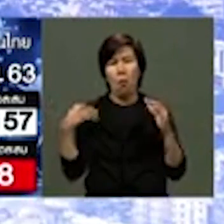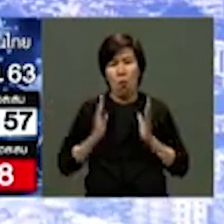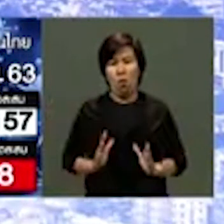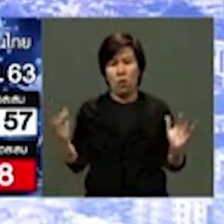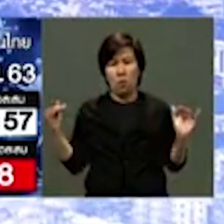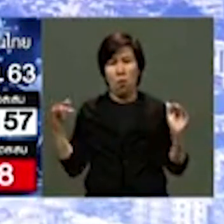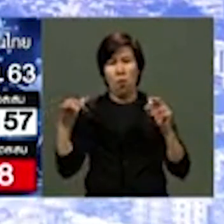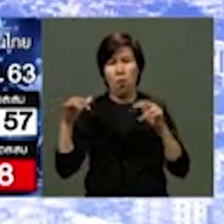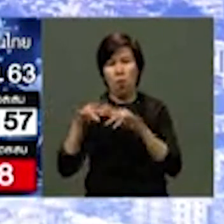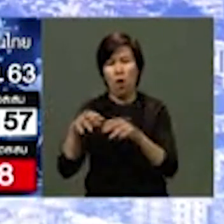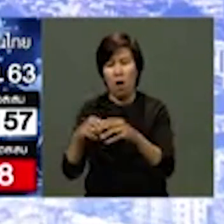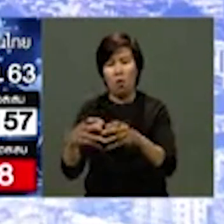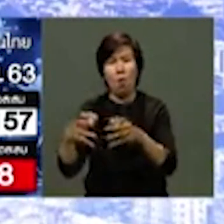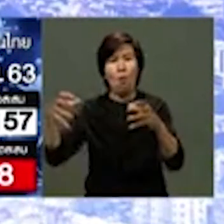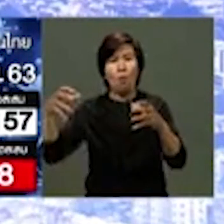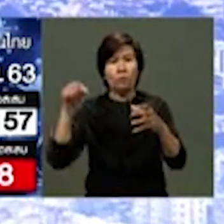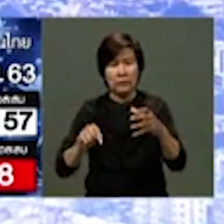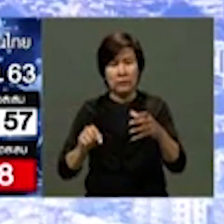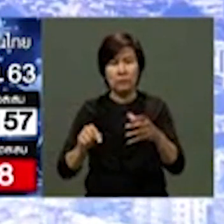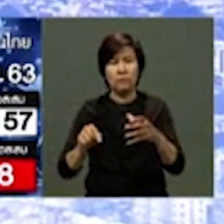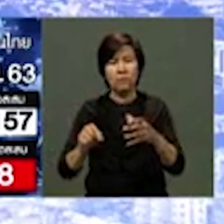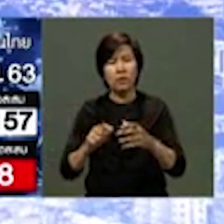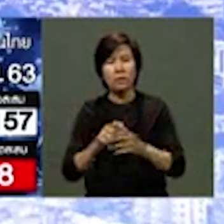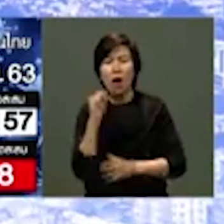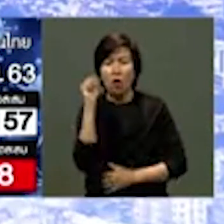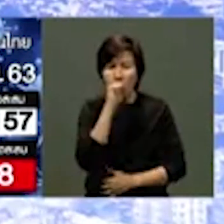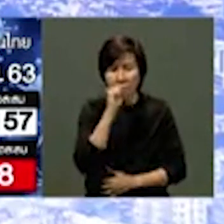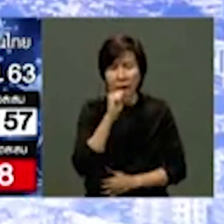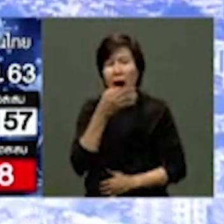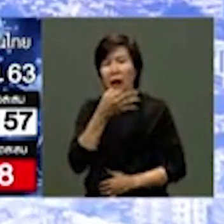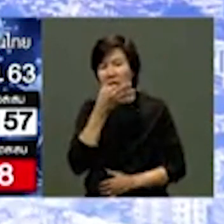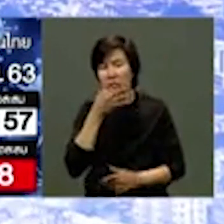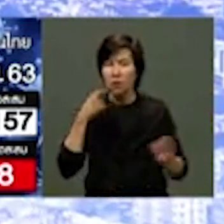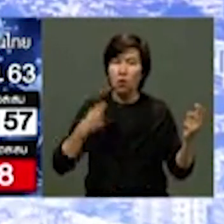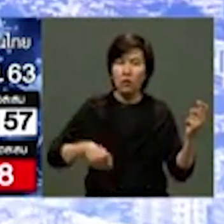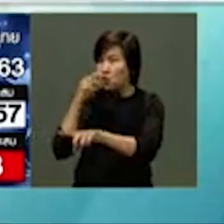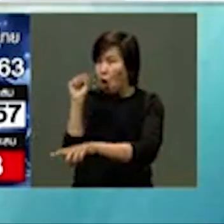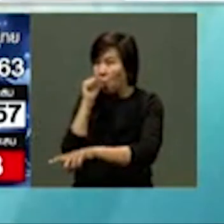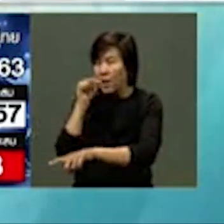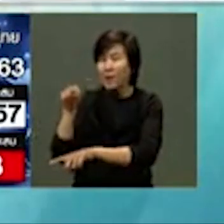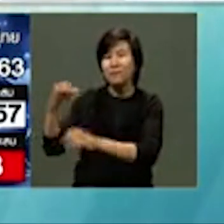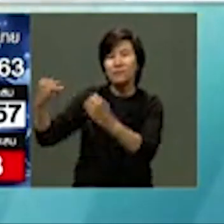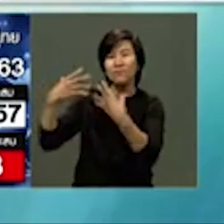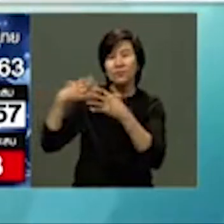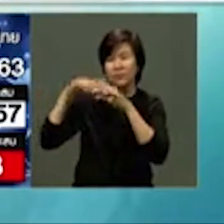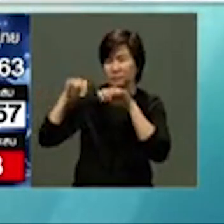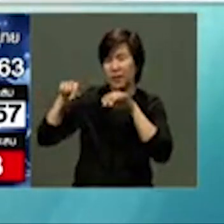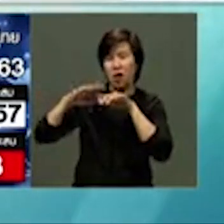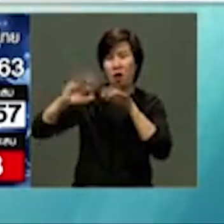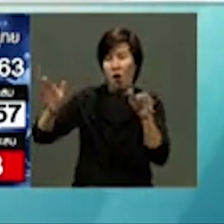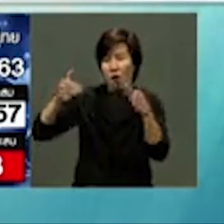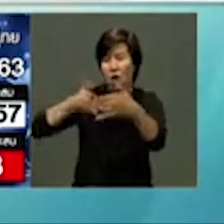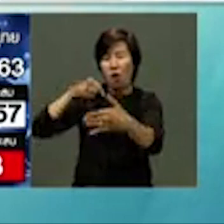ชัดเจนและเข้มงวดทั้งนี้ครับทุกคนที่จะเดินทางเข้าออกในพื้นที่นะครับจะต้องมีการลงทะเบียนเข้าออกสถาน